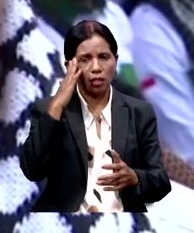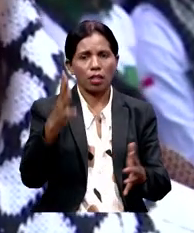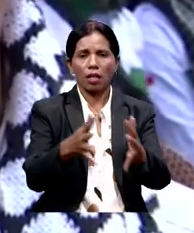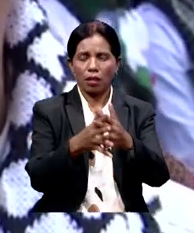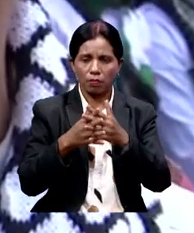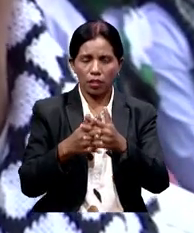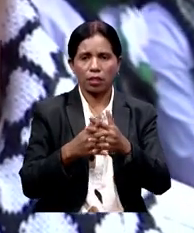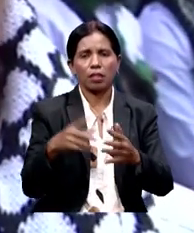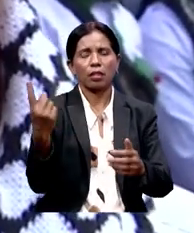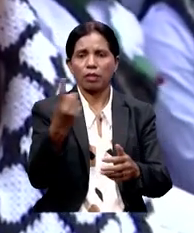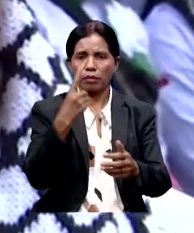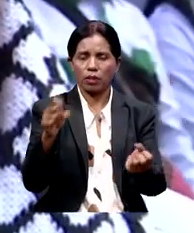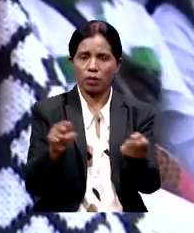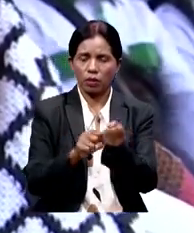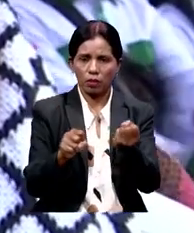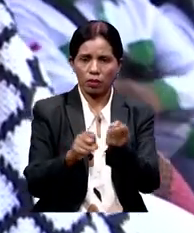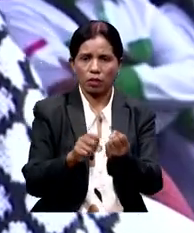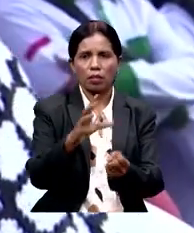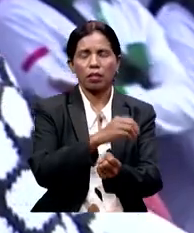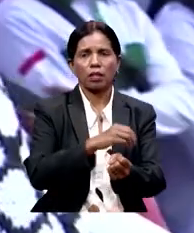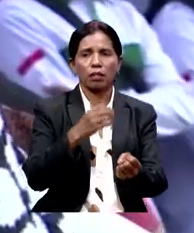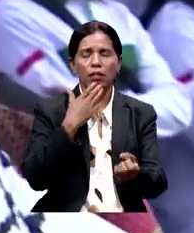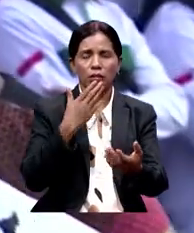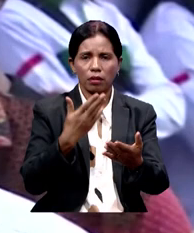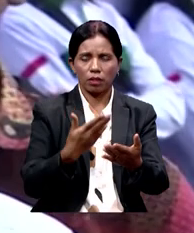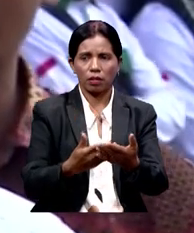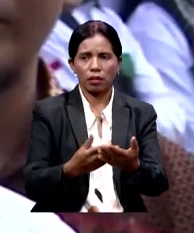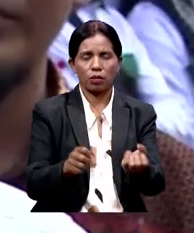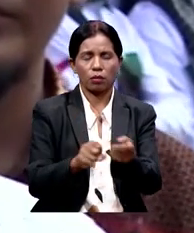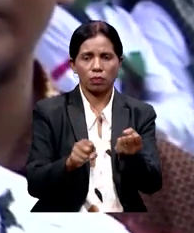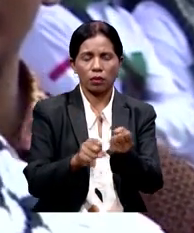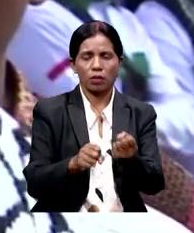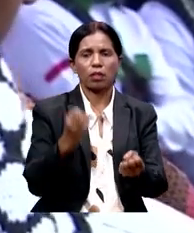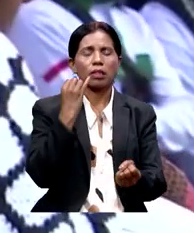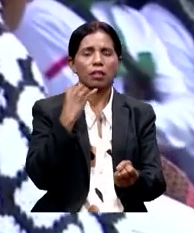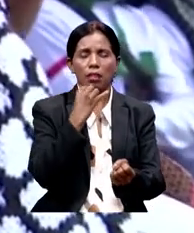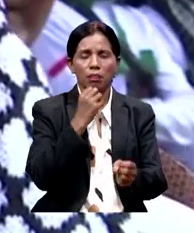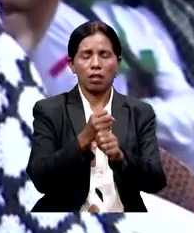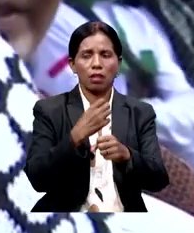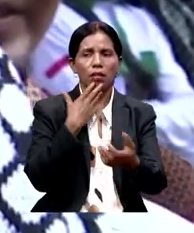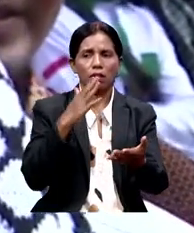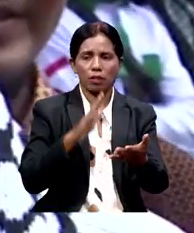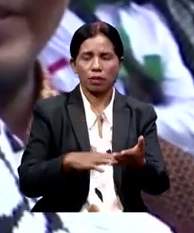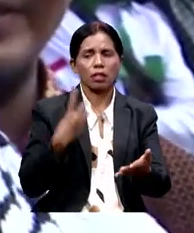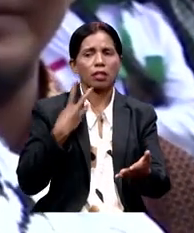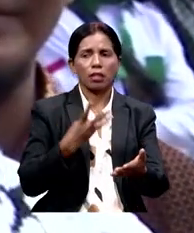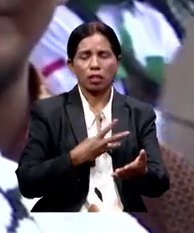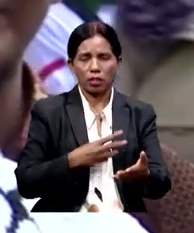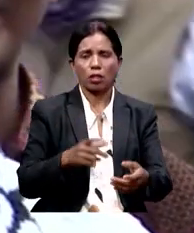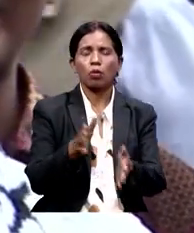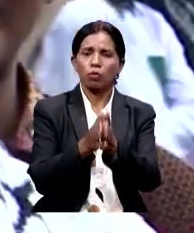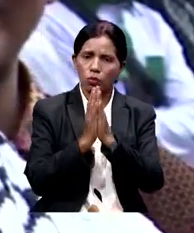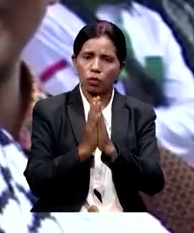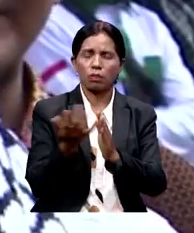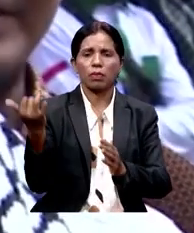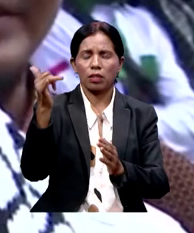Serikat selalu mendukung kebiadaban, kebinisan, kejahatan yang dilakukan oleh Israel. Oleh karena itu, kita demo dalam rangka itu untuk menuntut agar